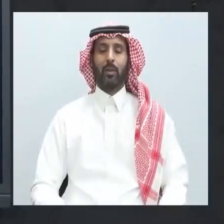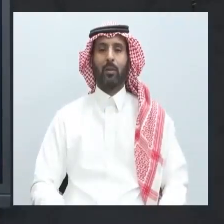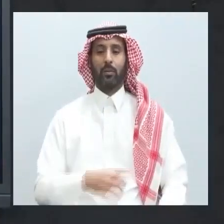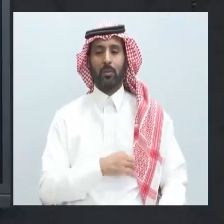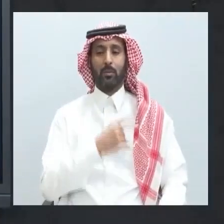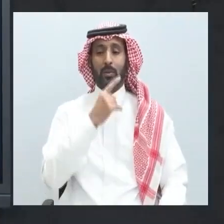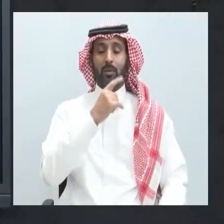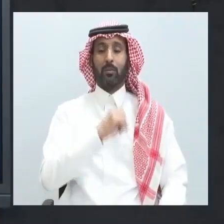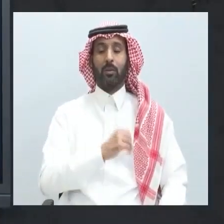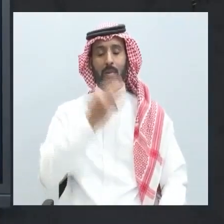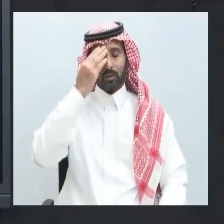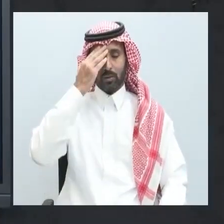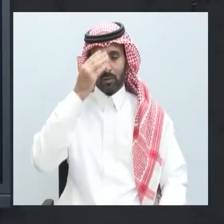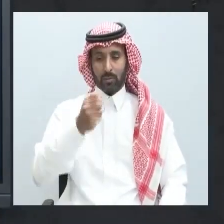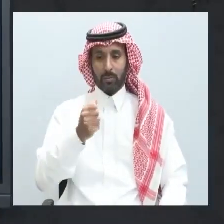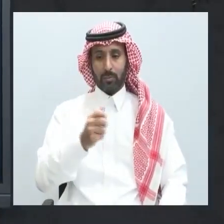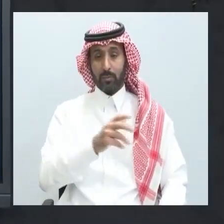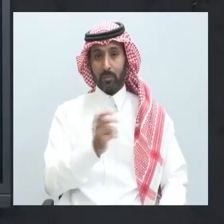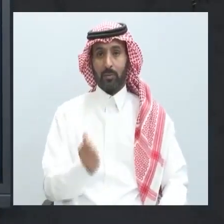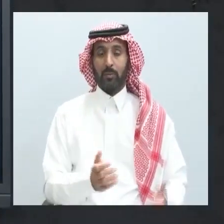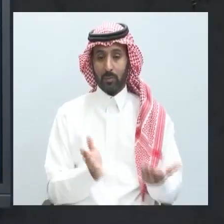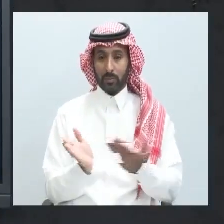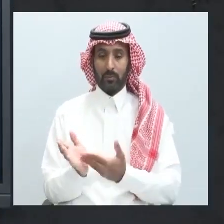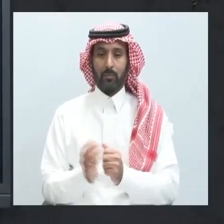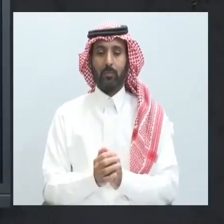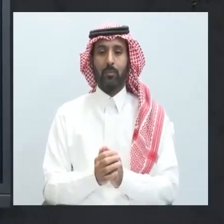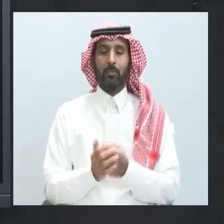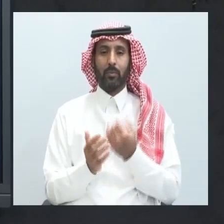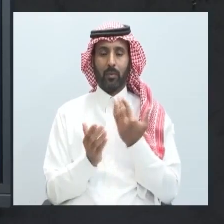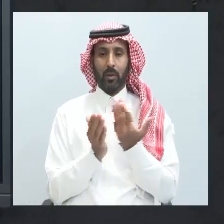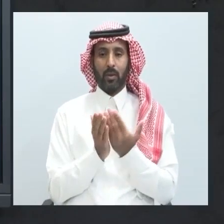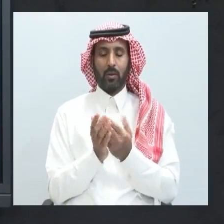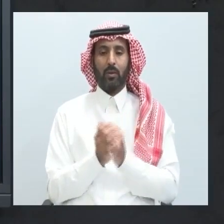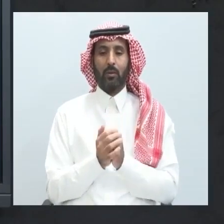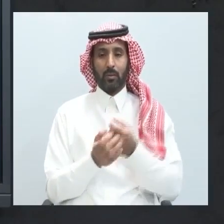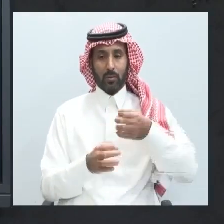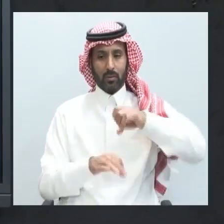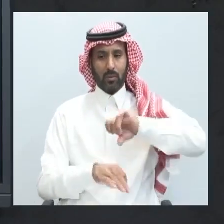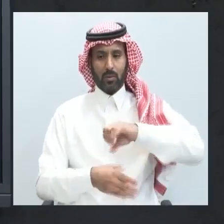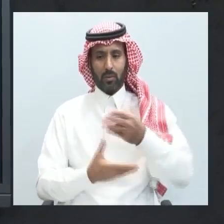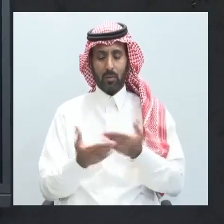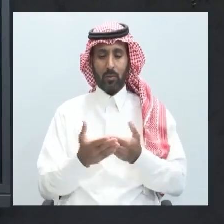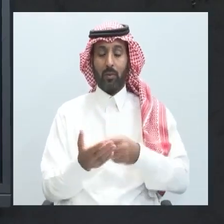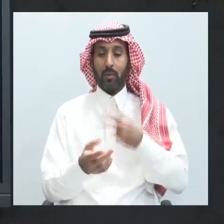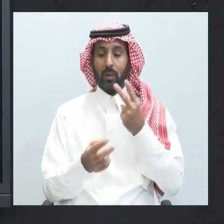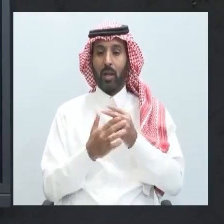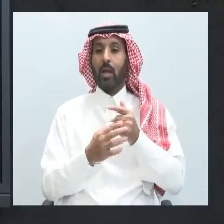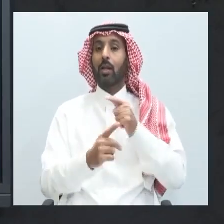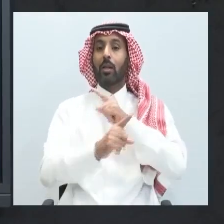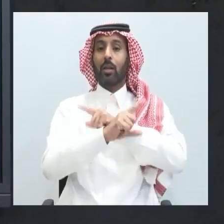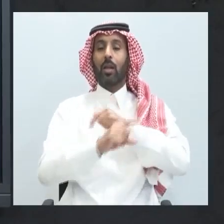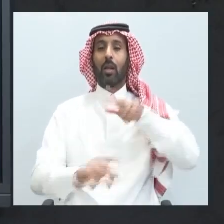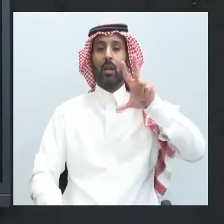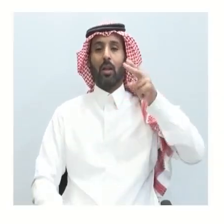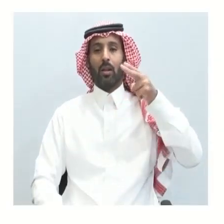بسم الله الرحمن الرحيم. السلام عليكم ورحمة الله وبركاته. أهلا وسهلا بكم في درس جديد من دروس كيمياء 2-2. معكم معلمتكم العنود